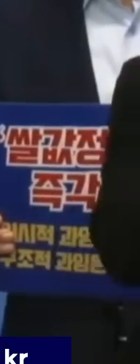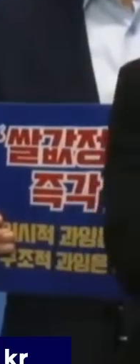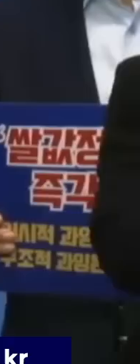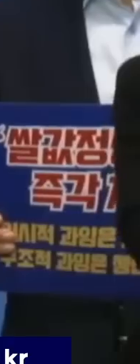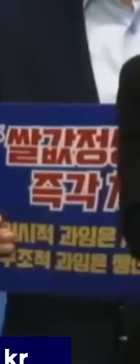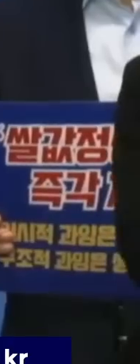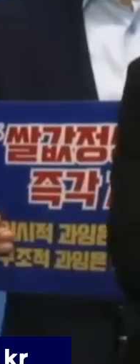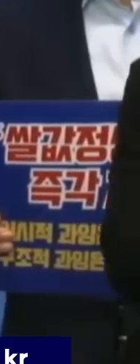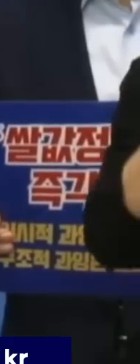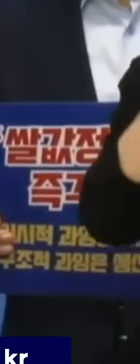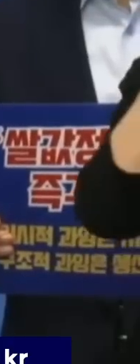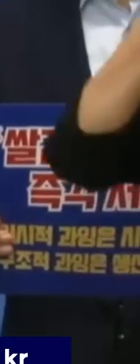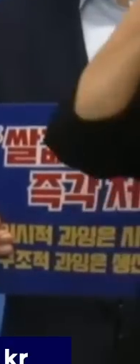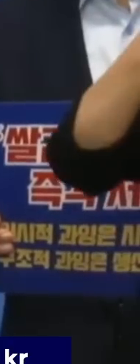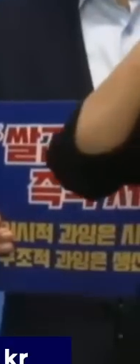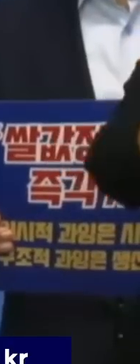더불어민주당 쌀값 정상화